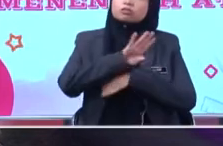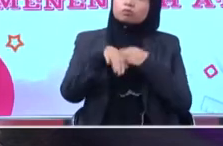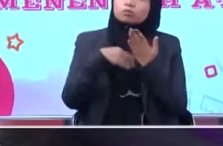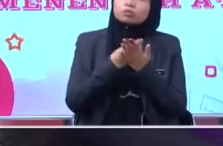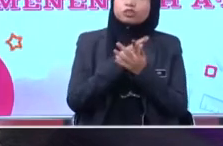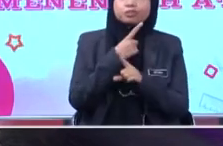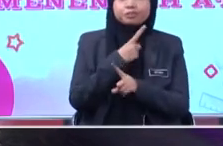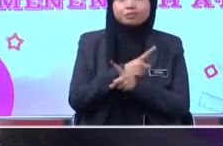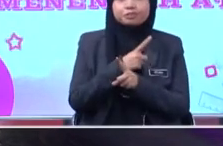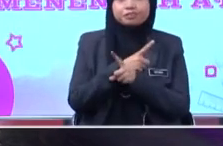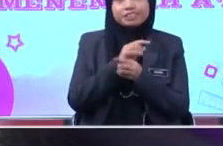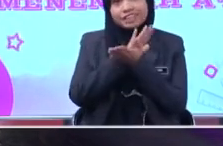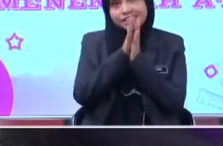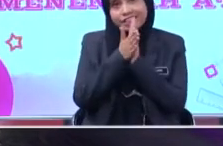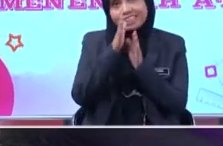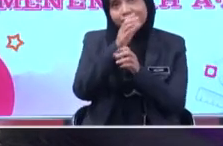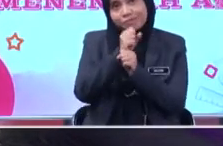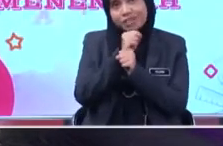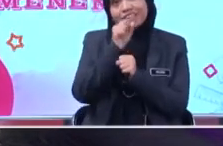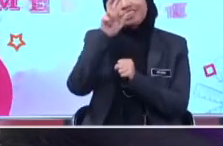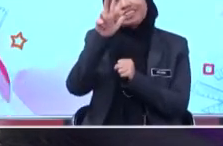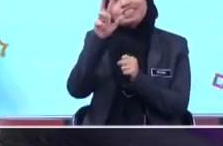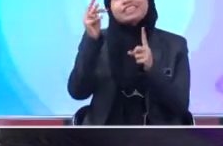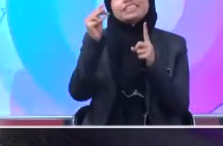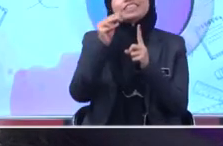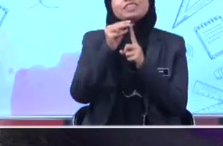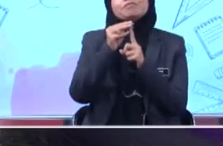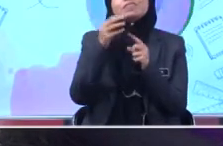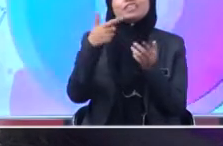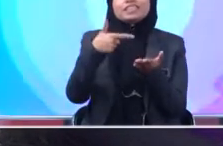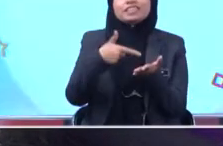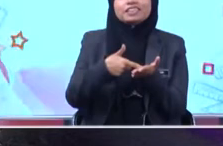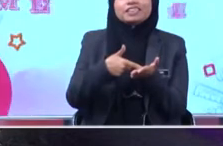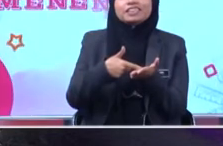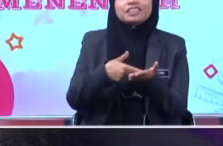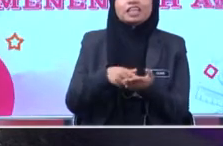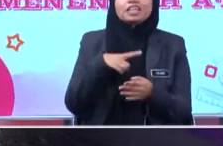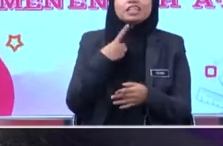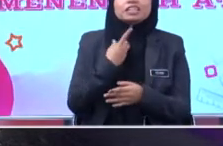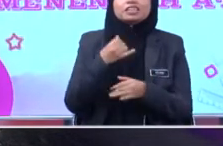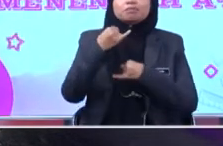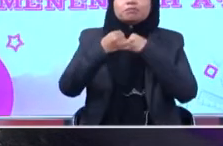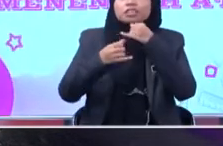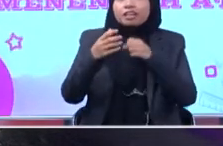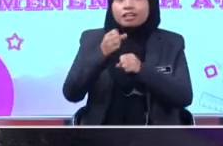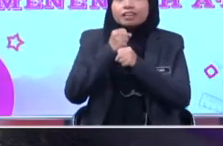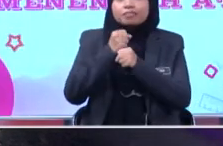Mengger dapat tiga Markaz b'day lagi murid-murid untuk